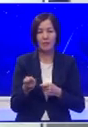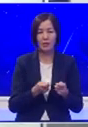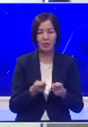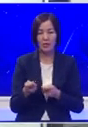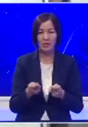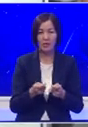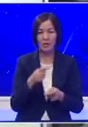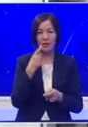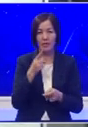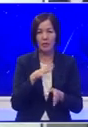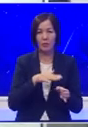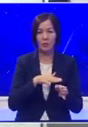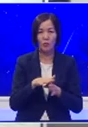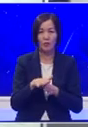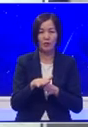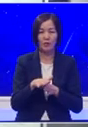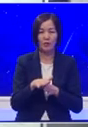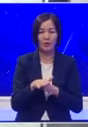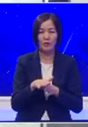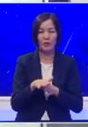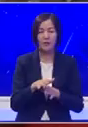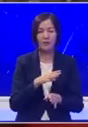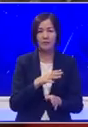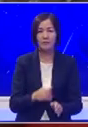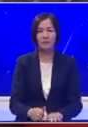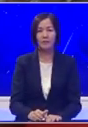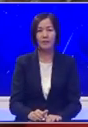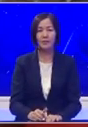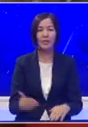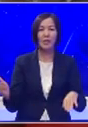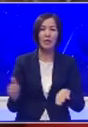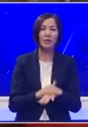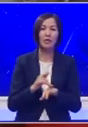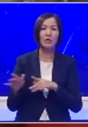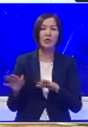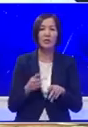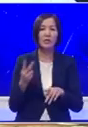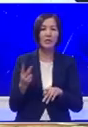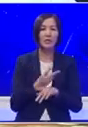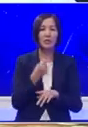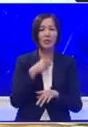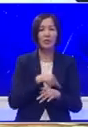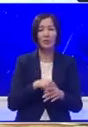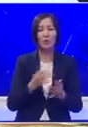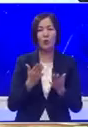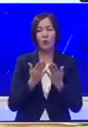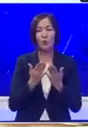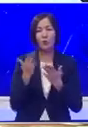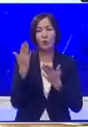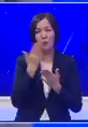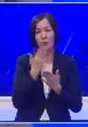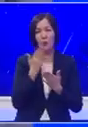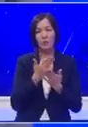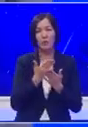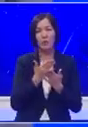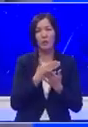басшылардың айтқанның бәрін қадағаттап істеген. Игі шара соңында қос тұлғаның рухына Құран бағышталды, мал